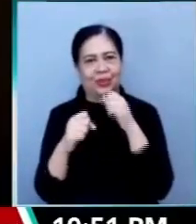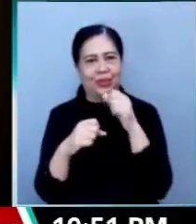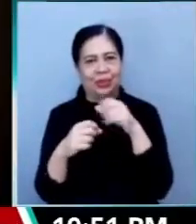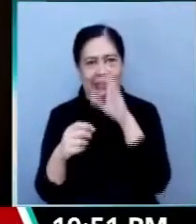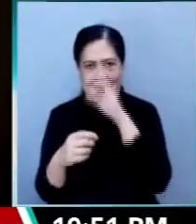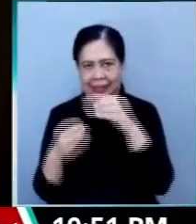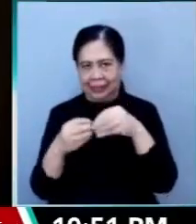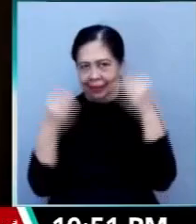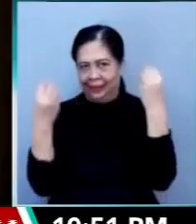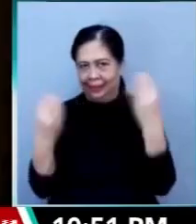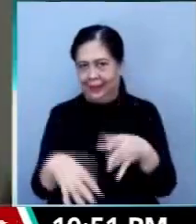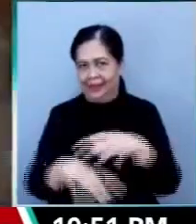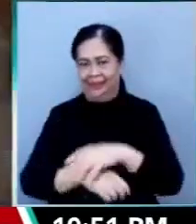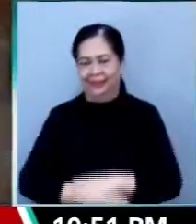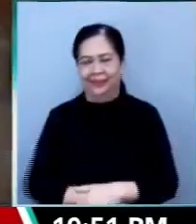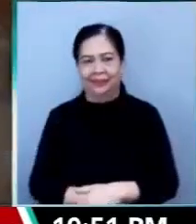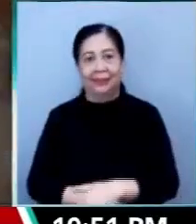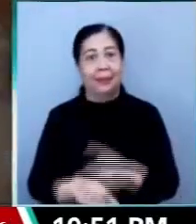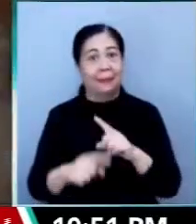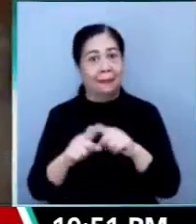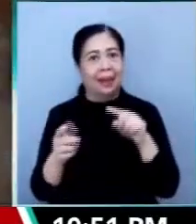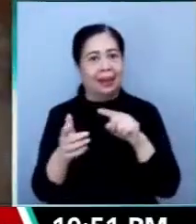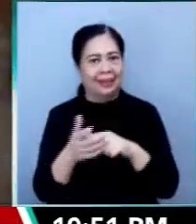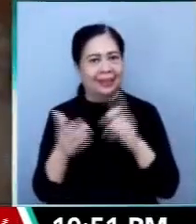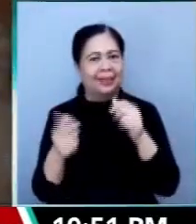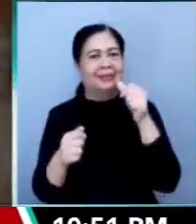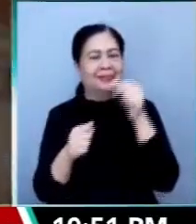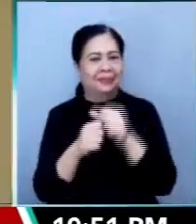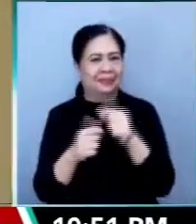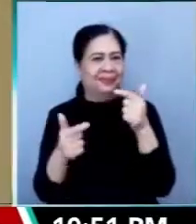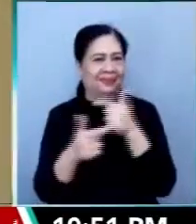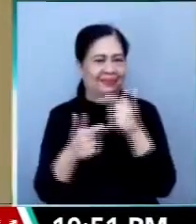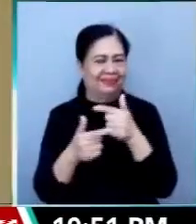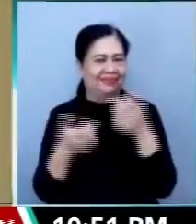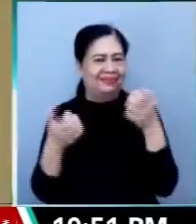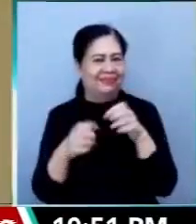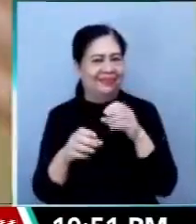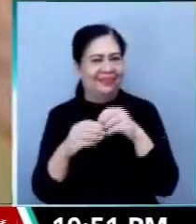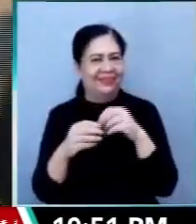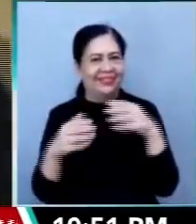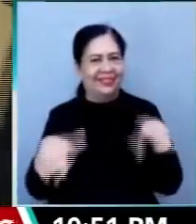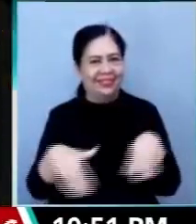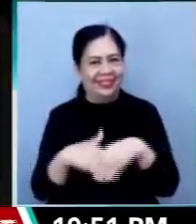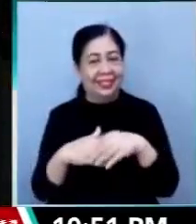moment. Pero ito naman daw ang naging memorable na ganap sa kasal dahil pati